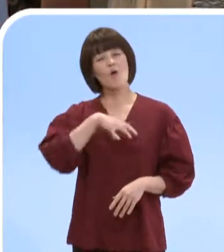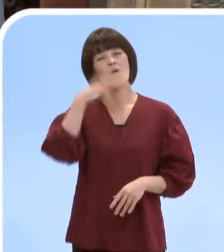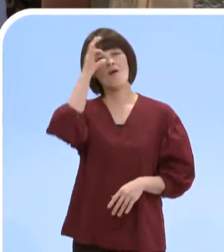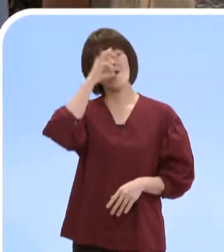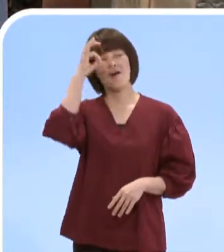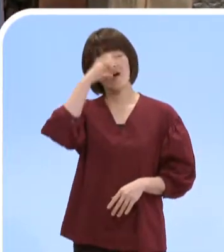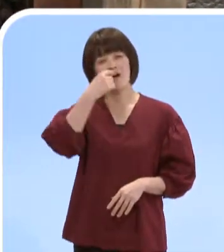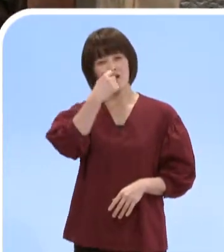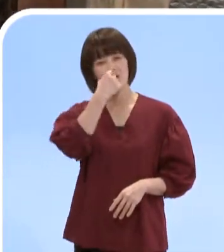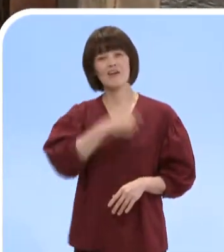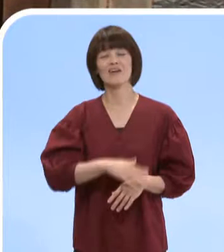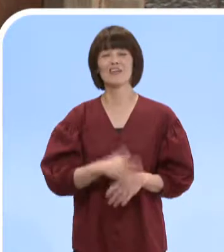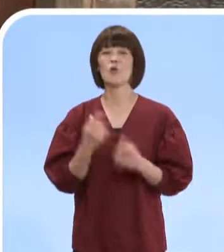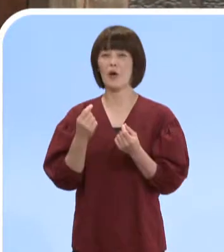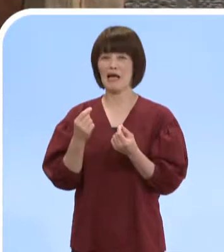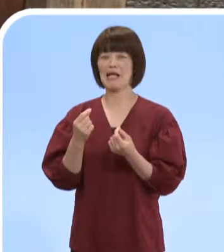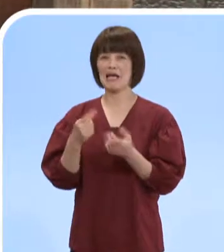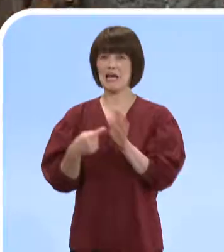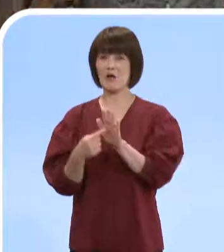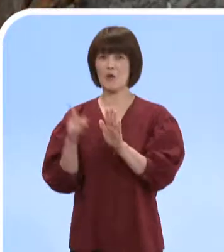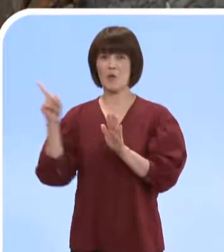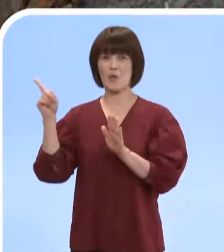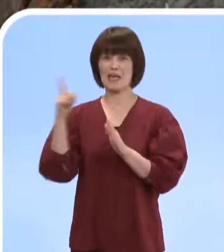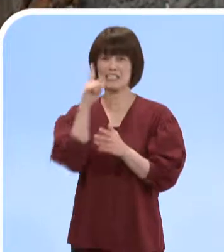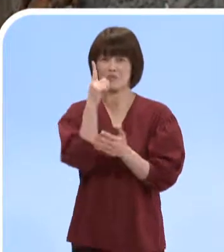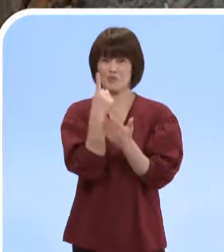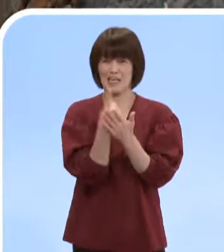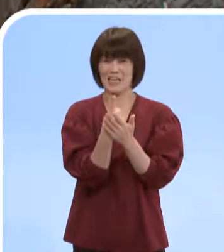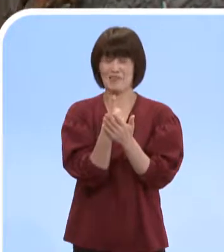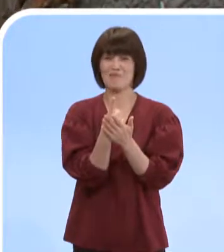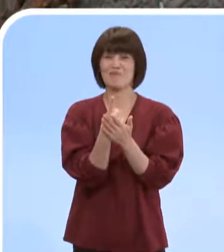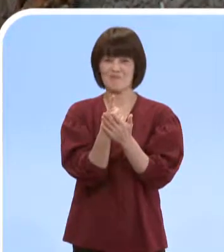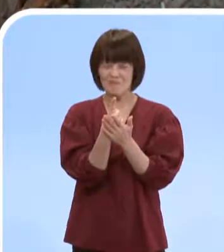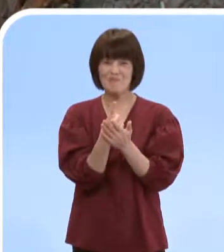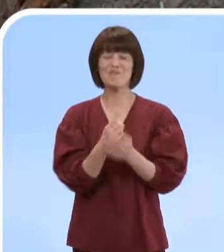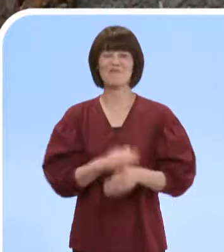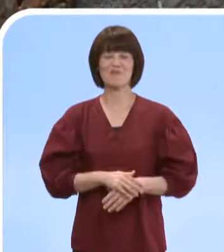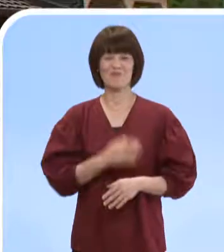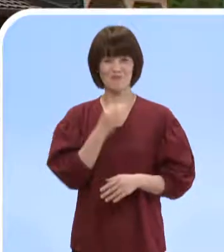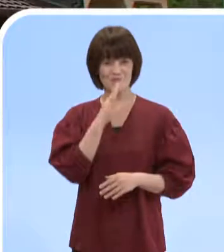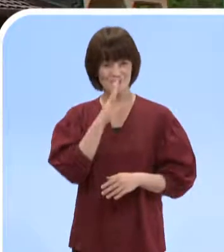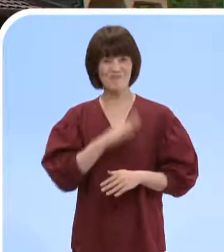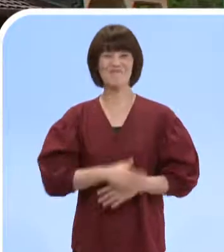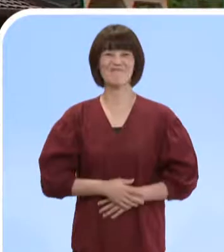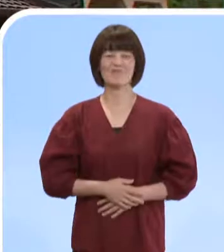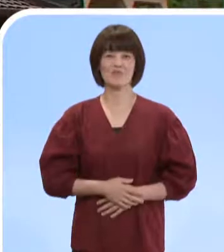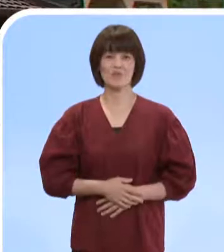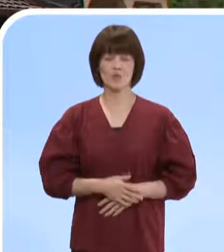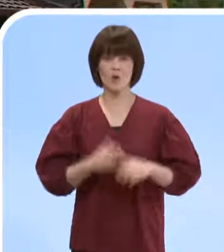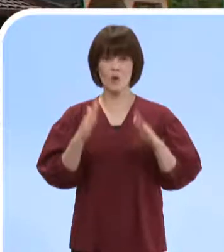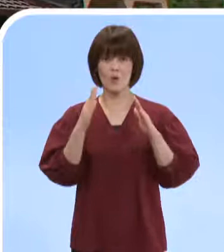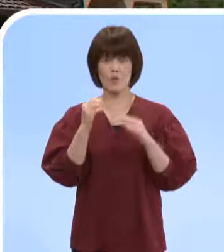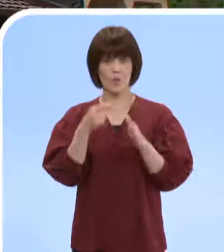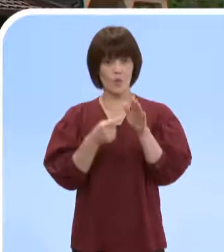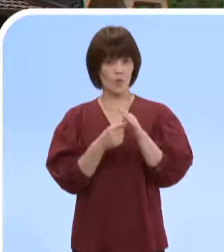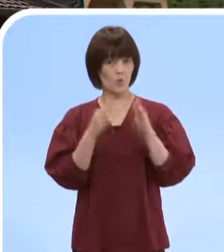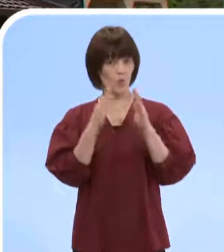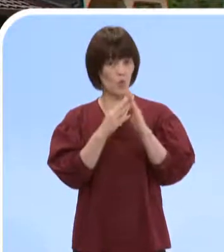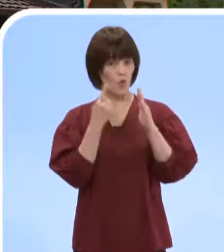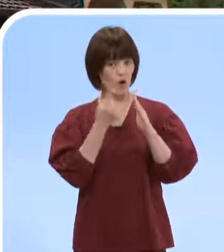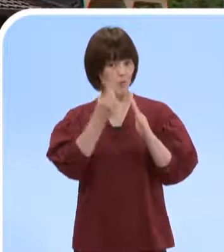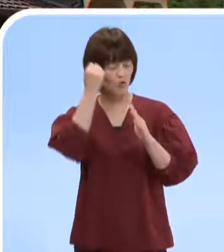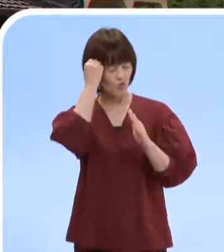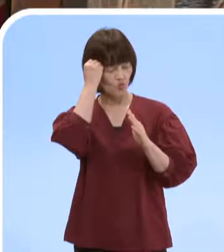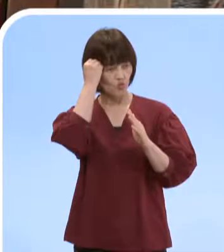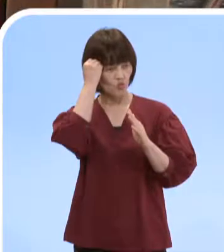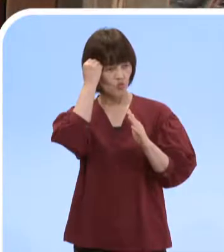ました。 あ、そうですか。あんま口看板ないんで ね、 ね、 これしかないから近くまで今度わからないよ ね、 ね。 農家民宿って実は知らないん